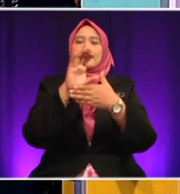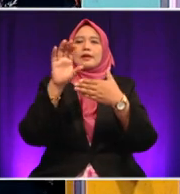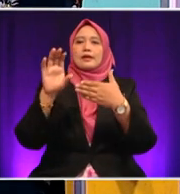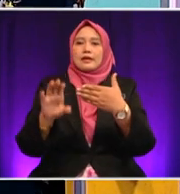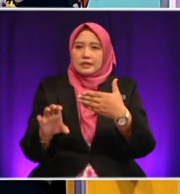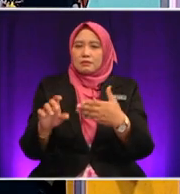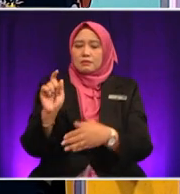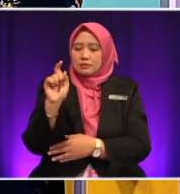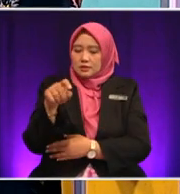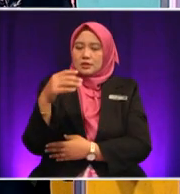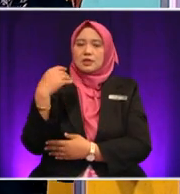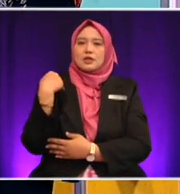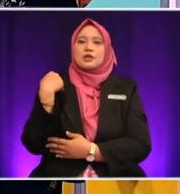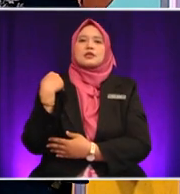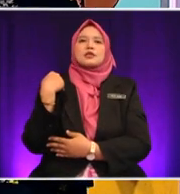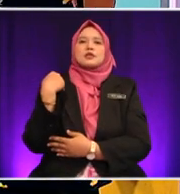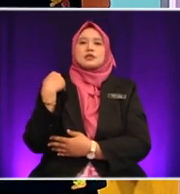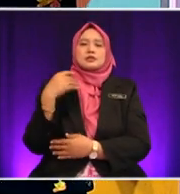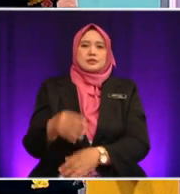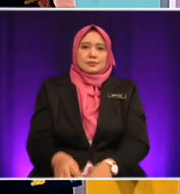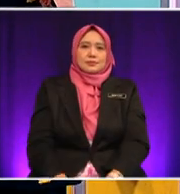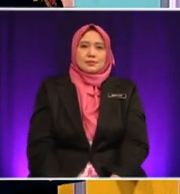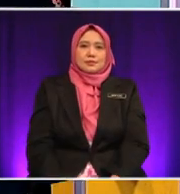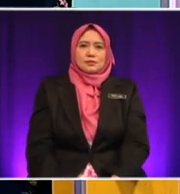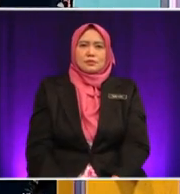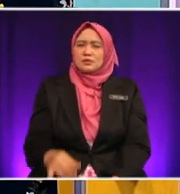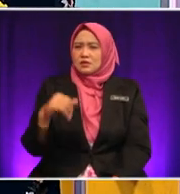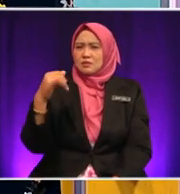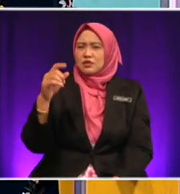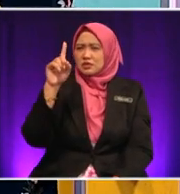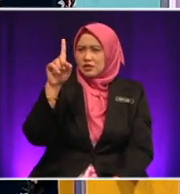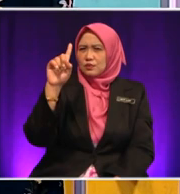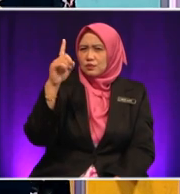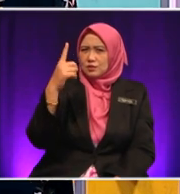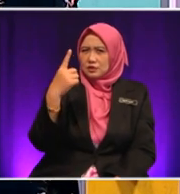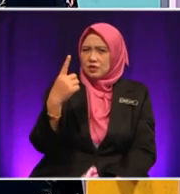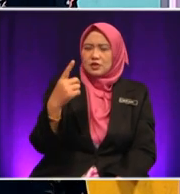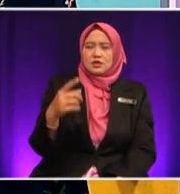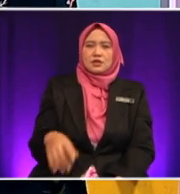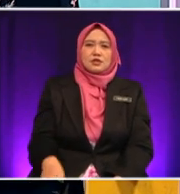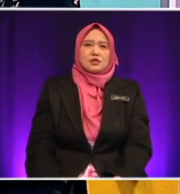akibat dengan sebab atau sebab dengan akibat jadi kita tak boleh jawab satu jalan